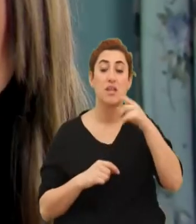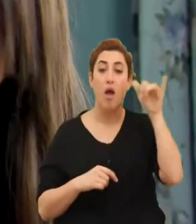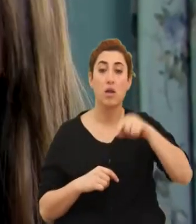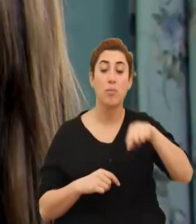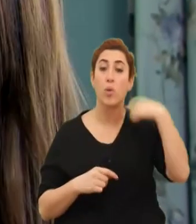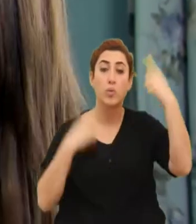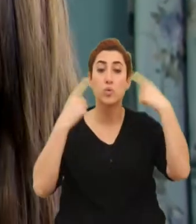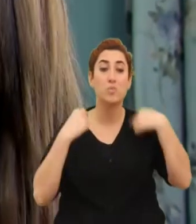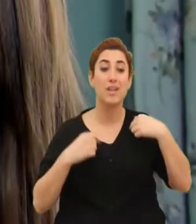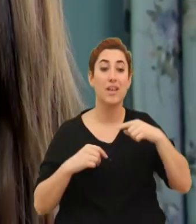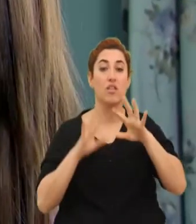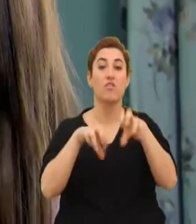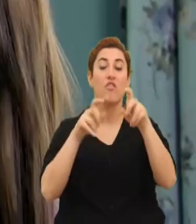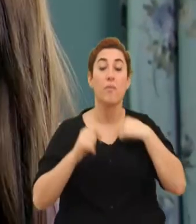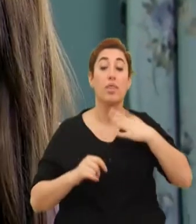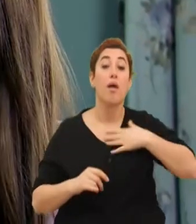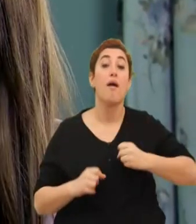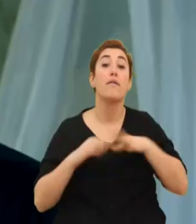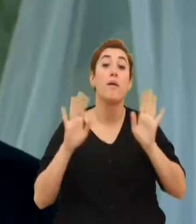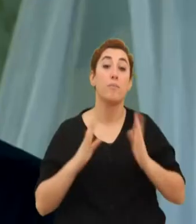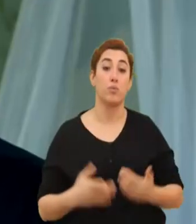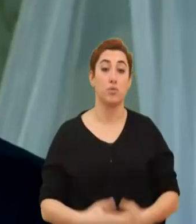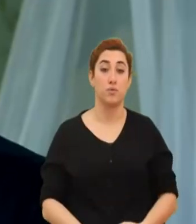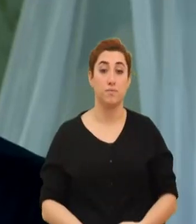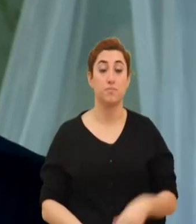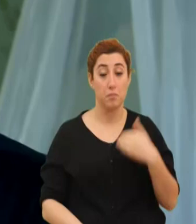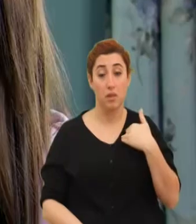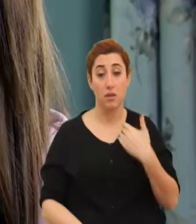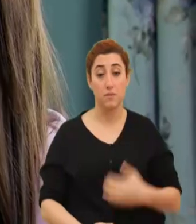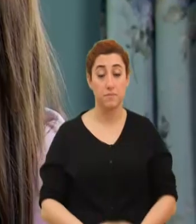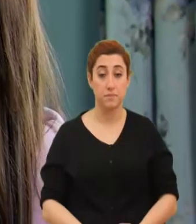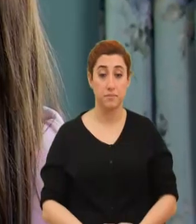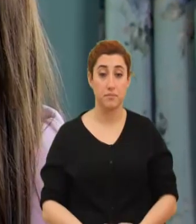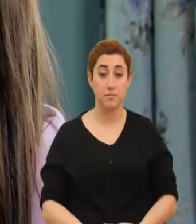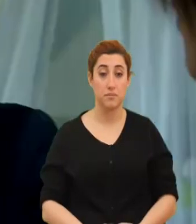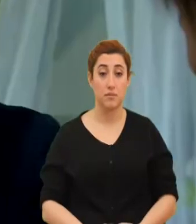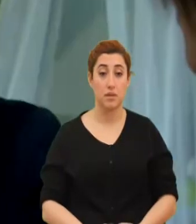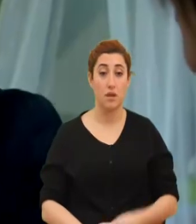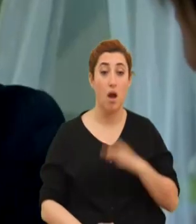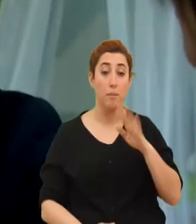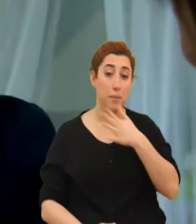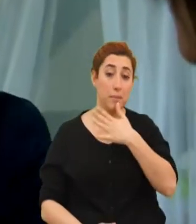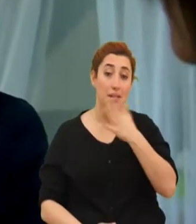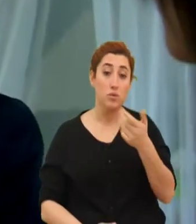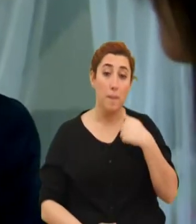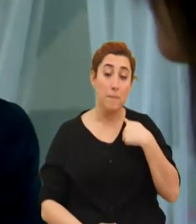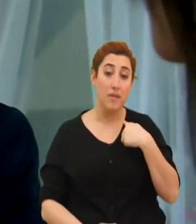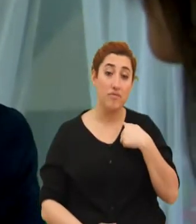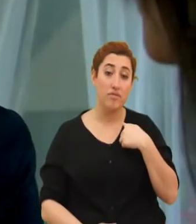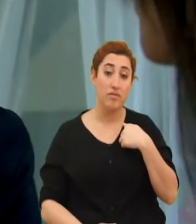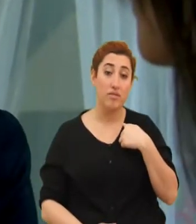senin hakkında böyle düşünmelerine, üzerine gelmelerine dayanamıyorum ben. Ben de. Ama biliyorsun yani